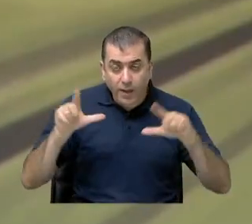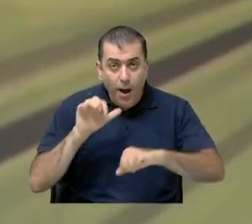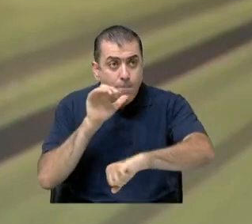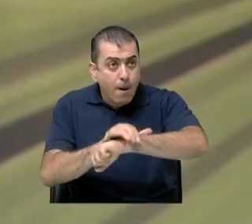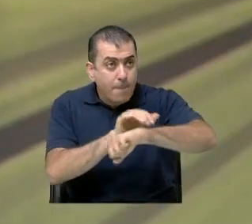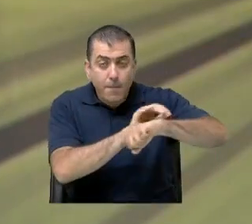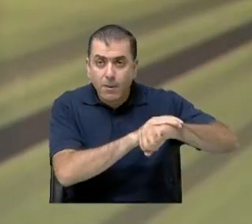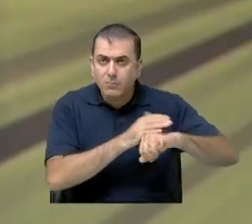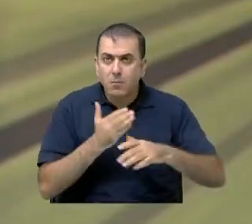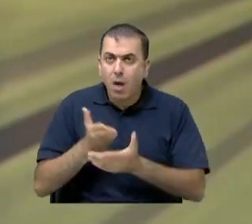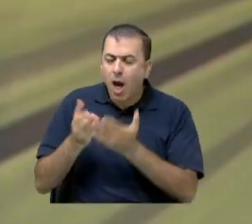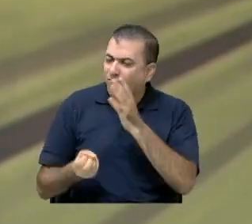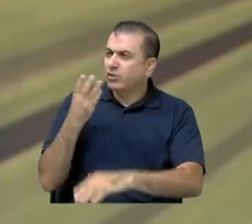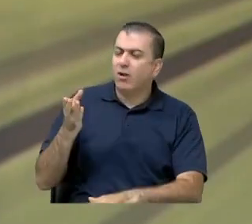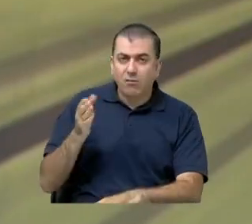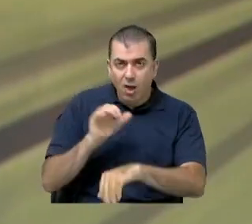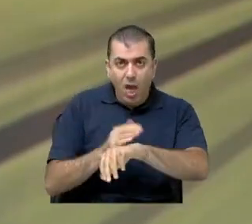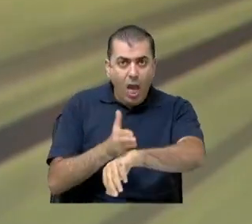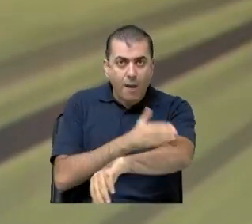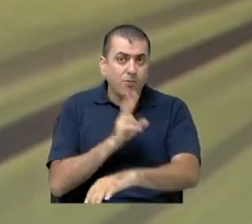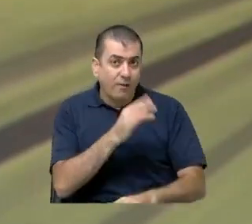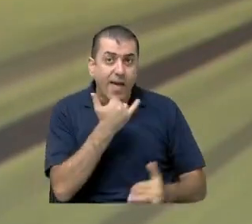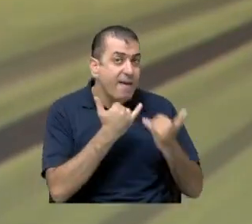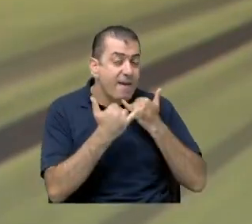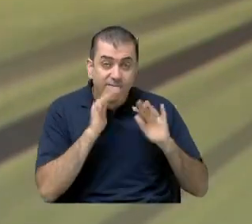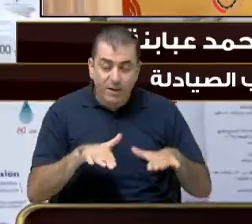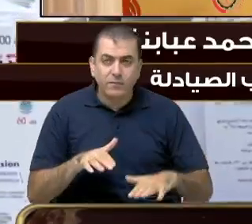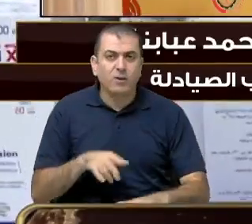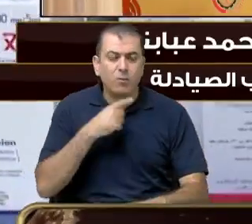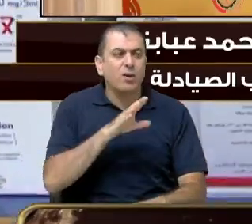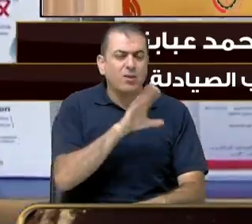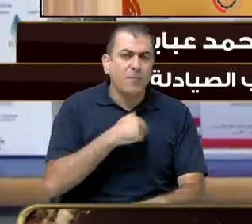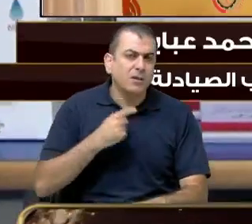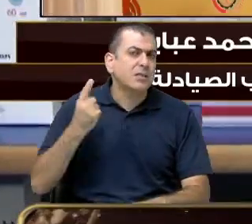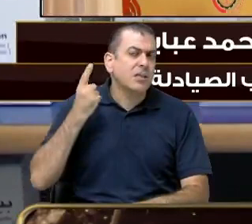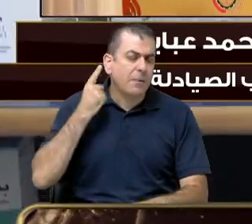حتى صدر منكم هذا القرار؟ سيدتي، إحنا ورد إلى مسامعنا